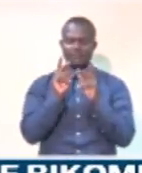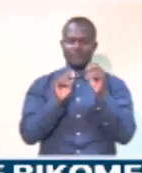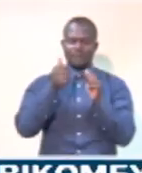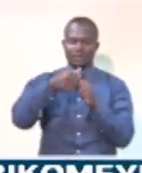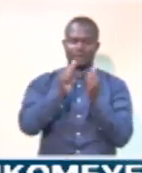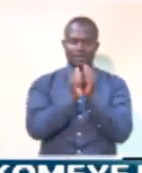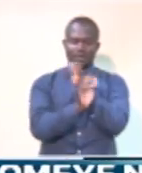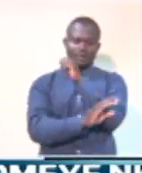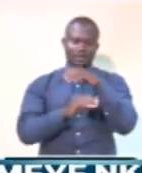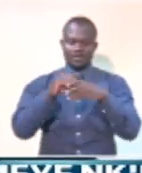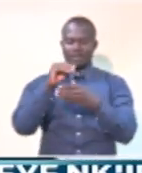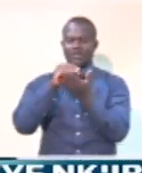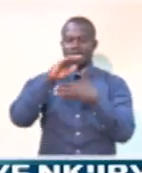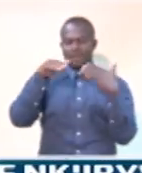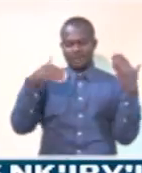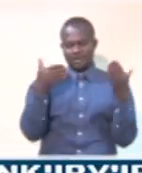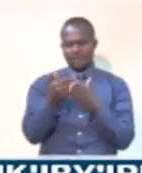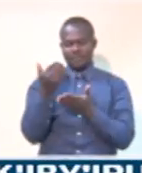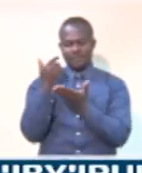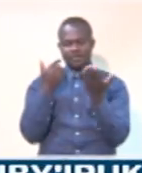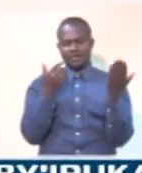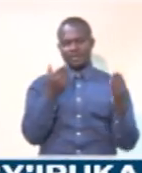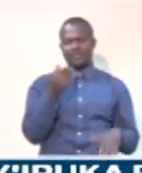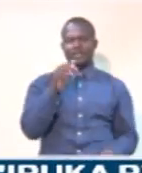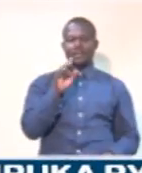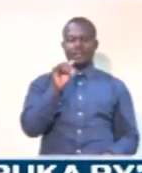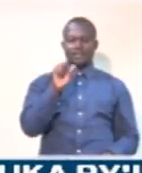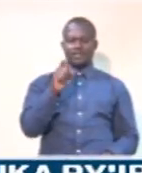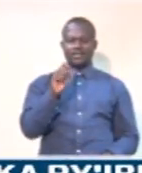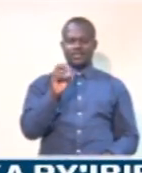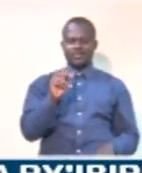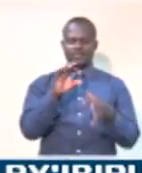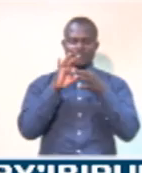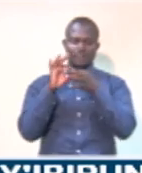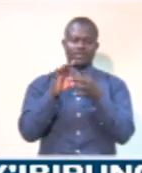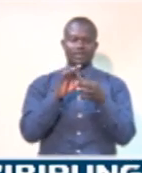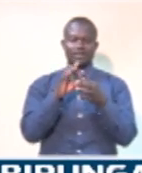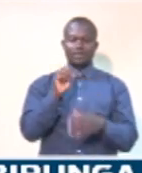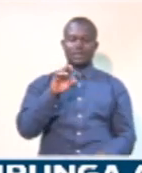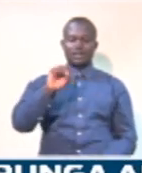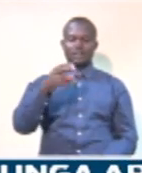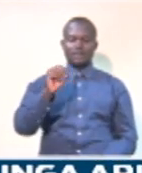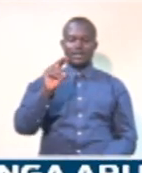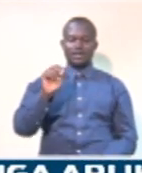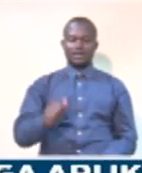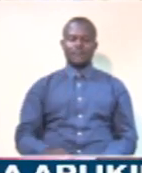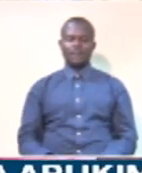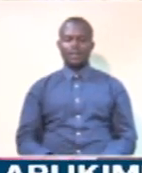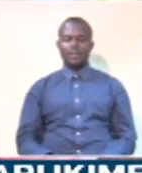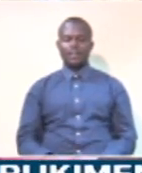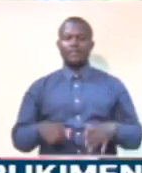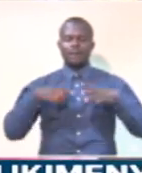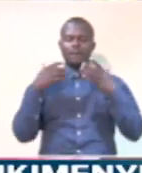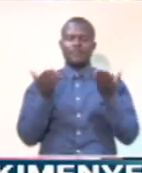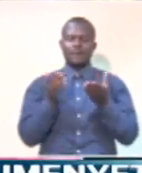ndetse n'ibihugu byombi nibyo twezweho na Felix Fisto Felix Habineza yafatanyije na Bienvenue Barushimana tu yagana